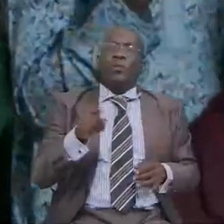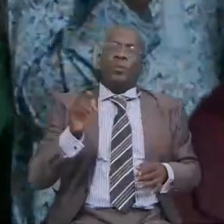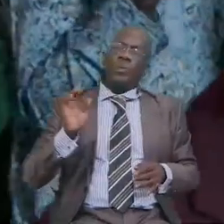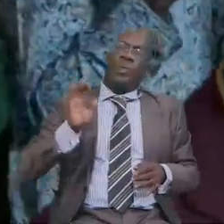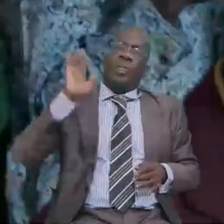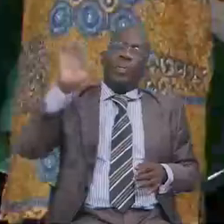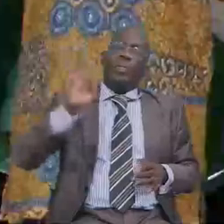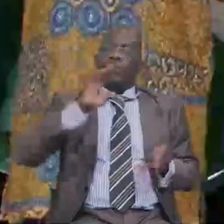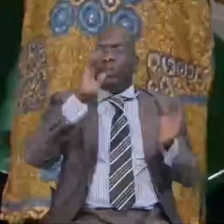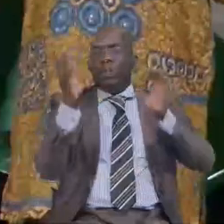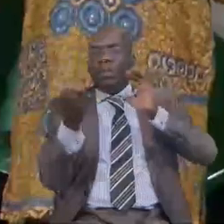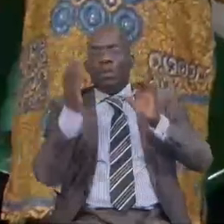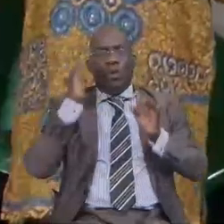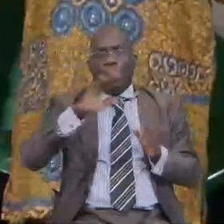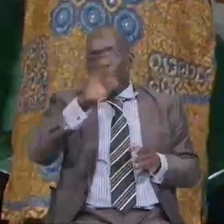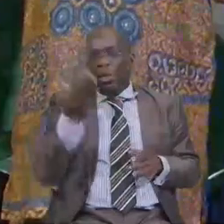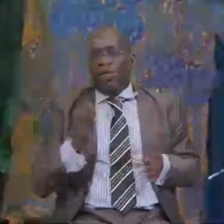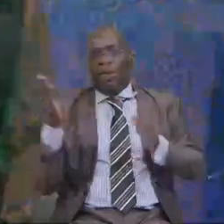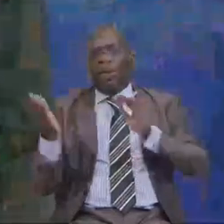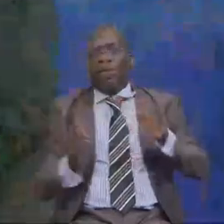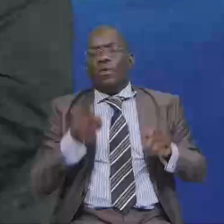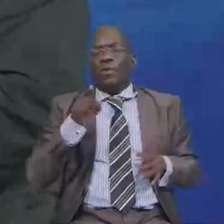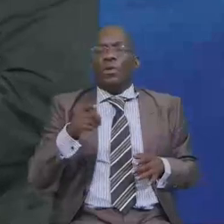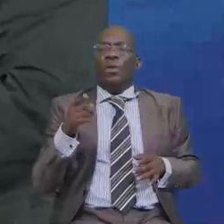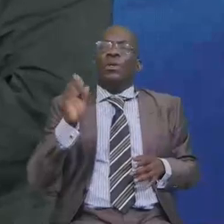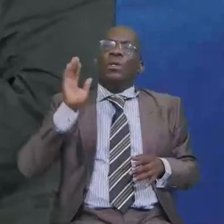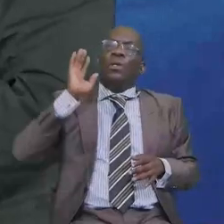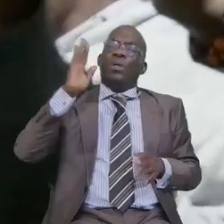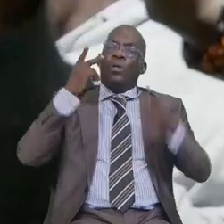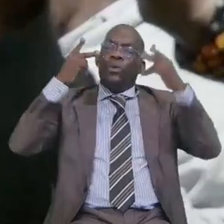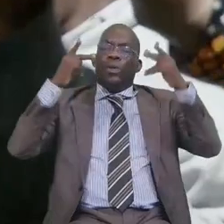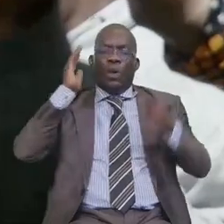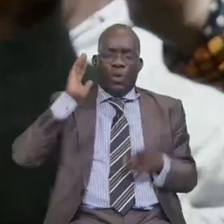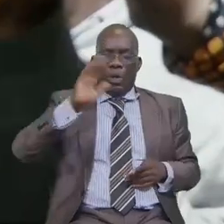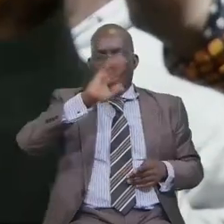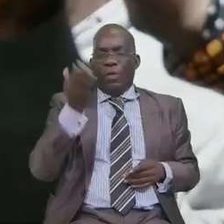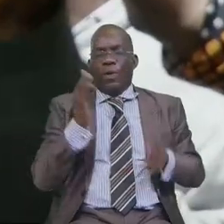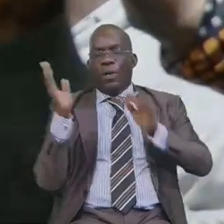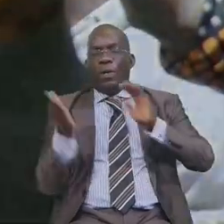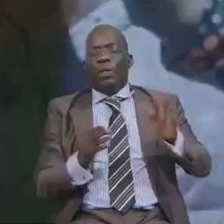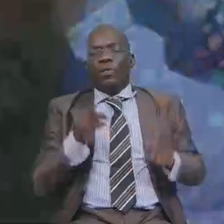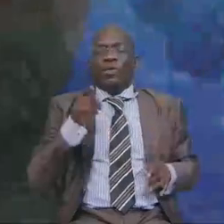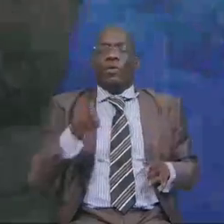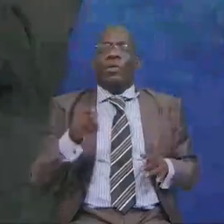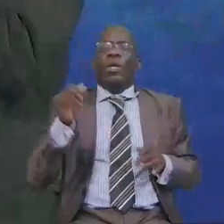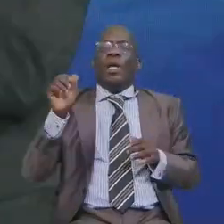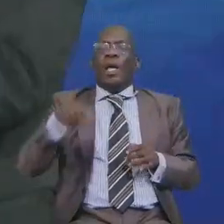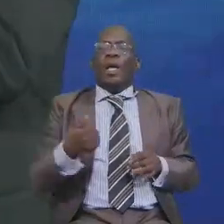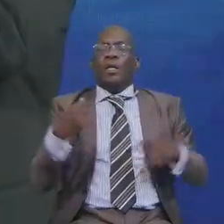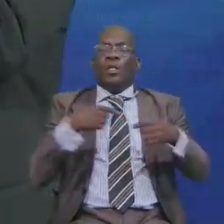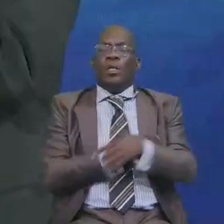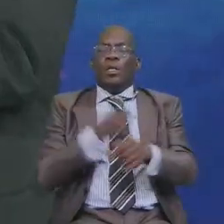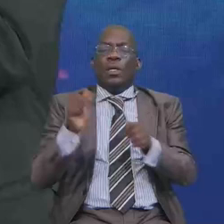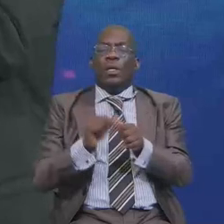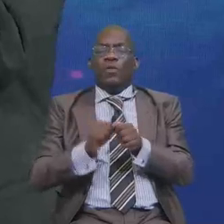jamais vous abandonner. Sa prospérité ne va jamais vous abandonner. chaque jour, à tout moment, quel